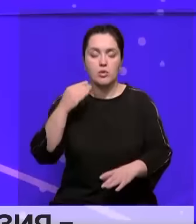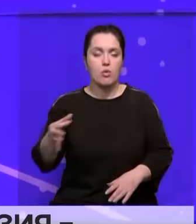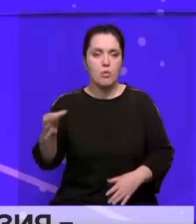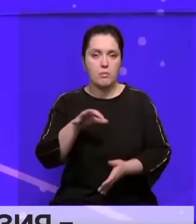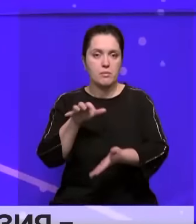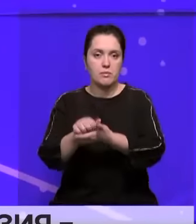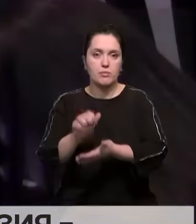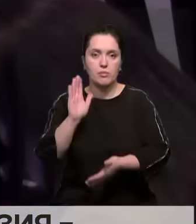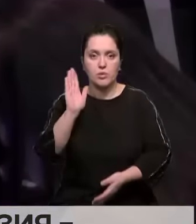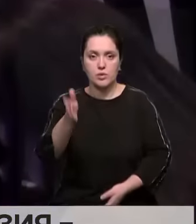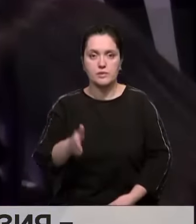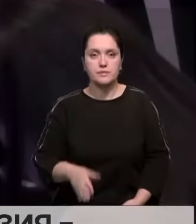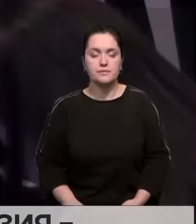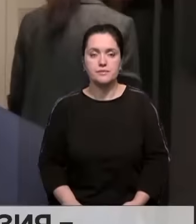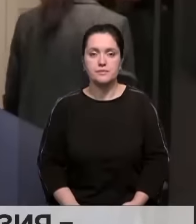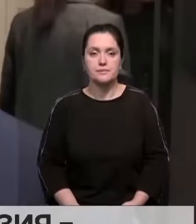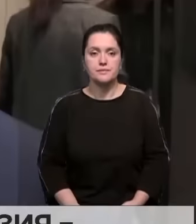области.